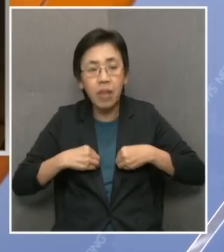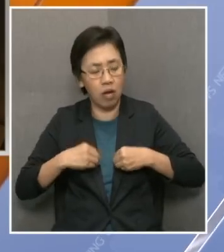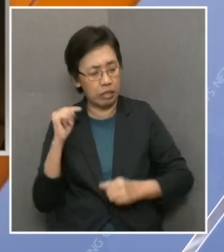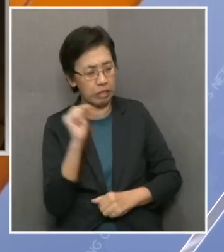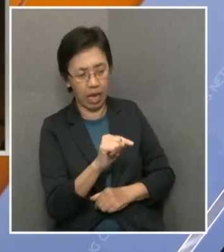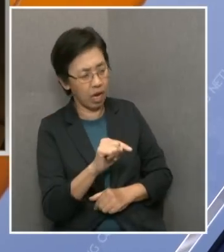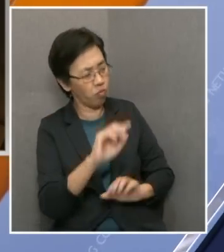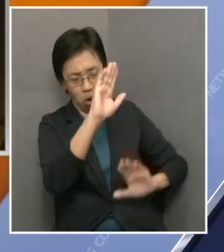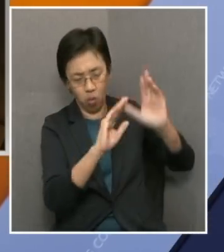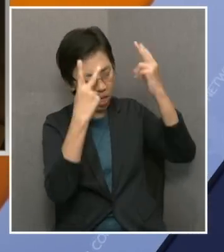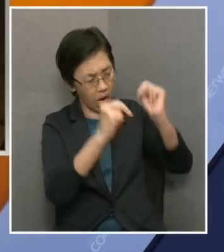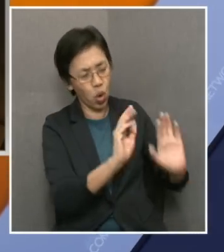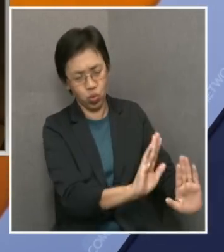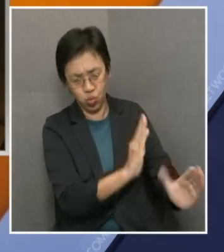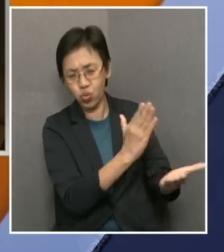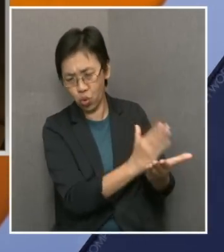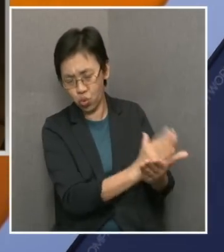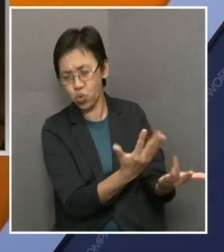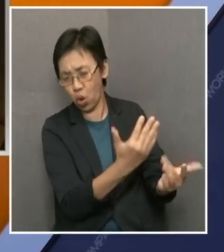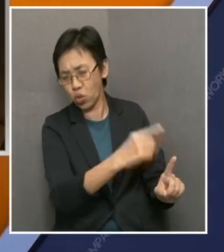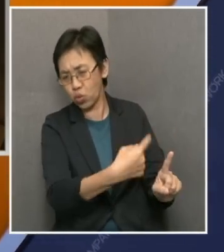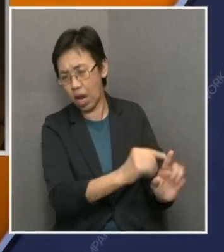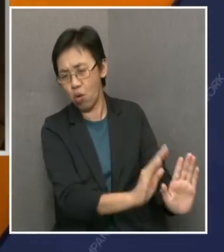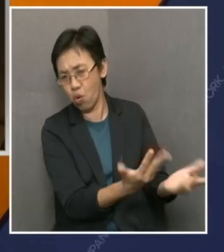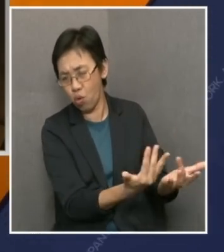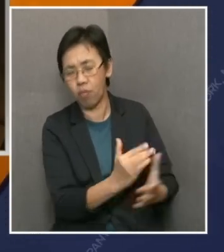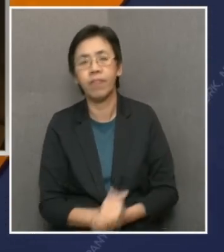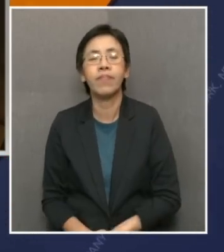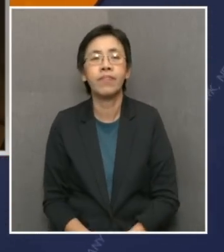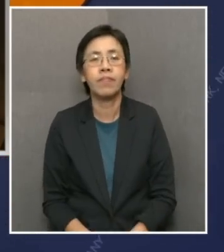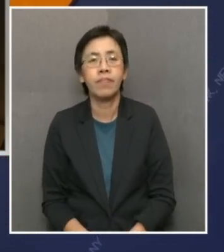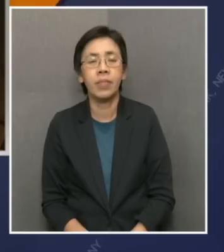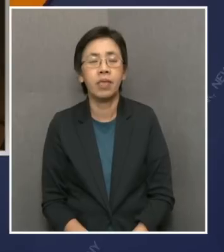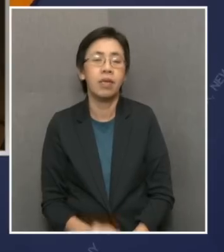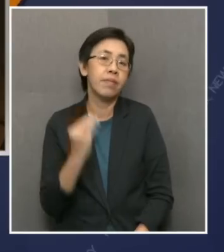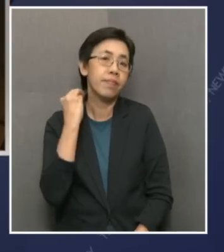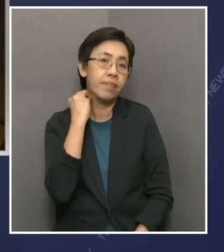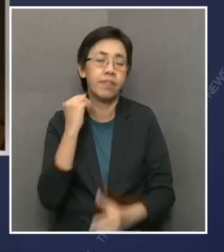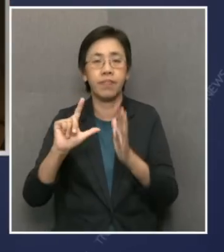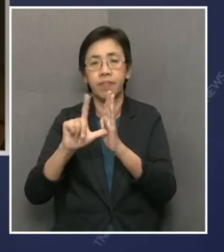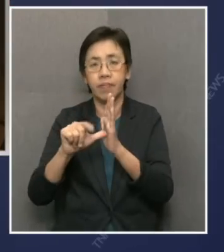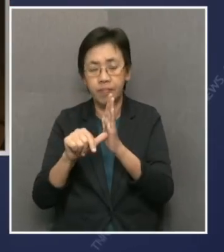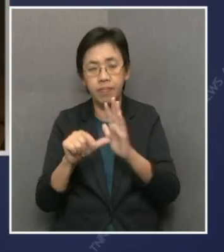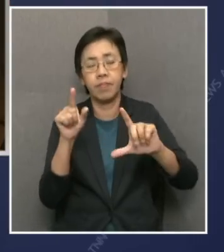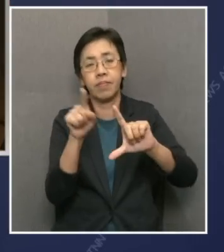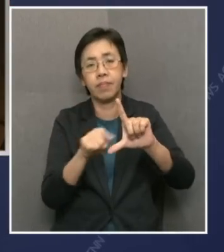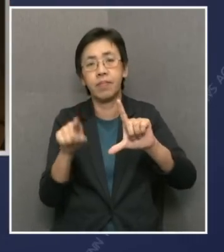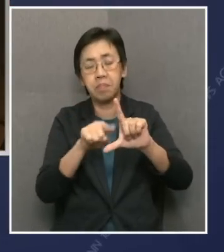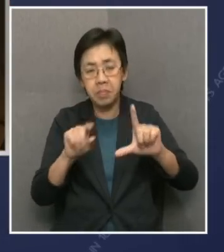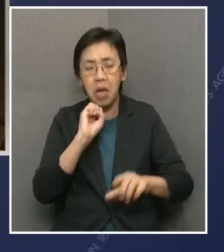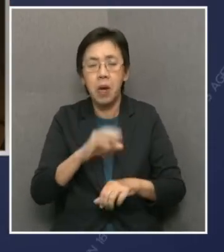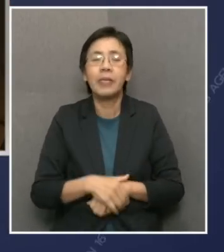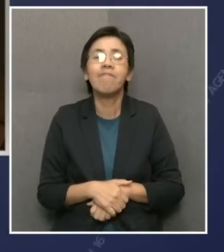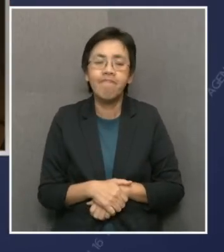ให้ชะลอการโหวตนายกไว้ก่อนครับด้านนชัยธวัฒน์ตุลาธนเลขาธิการพรรคก้าวไกลออกมายอมรับ